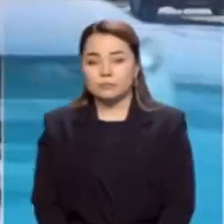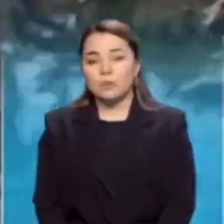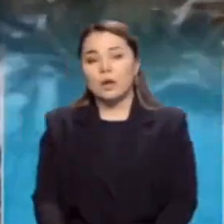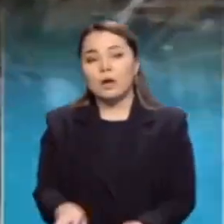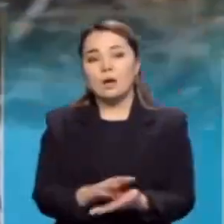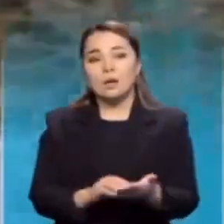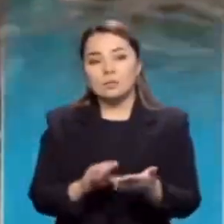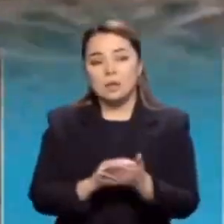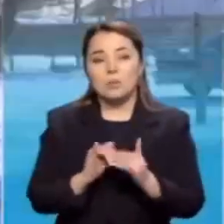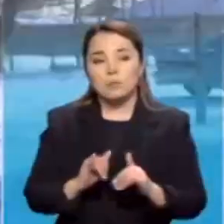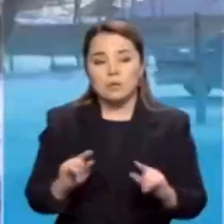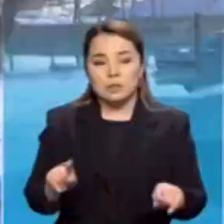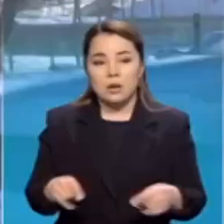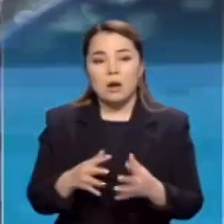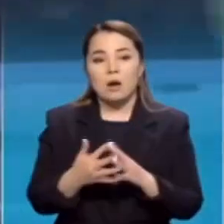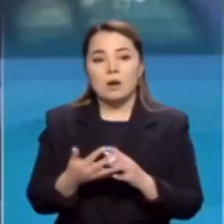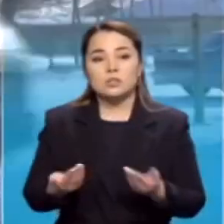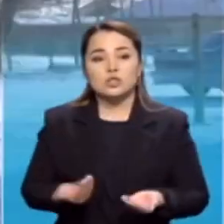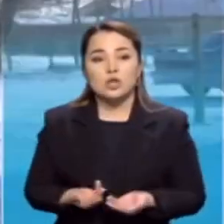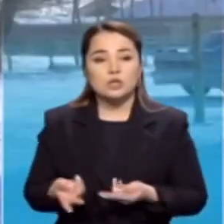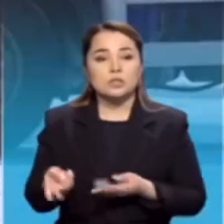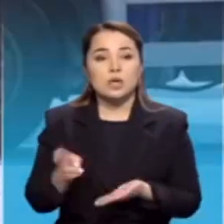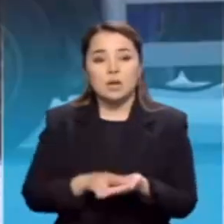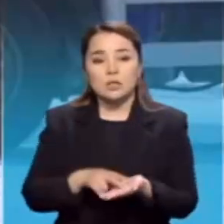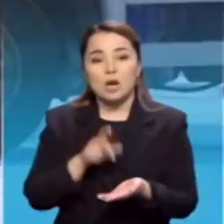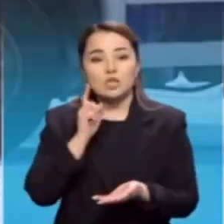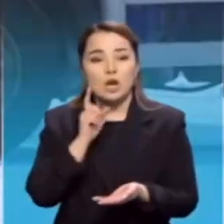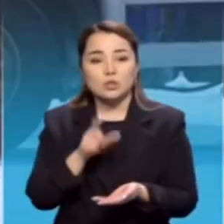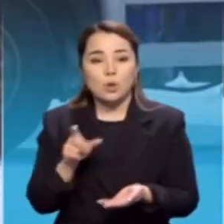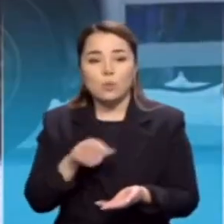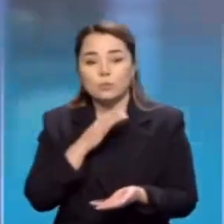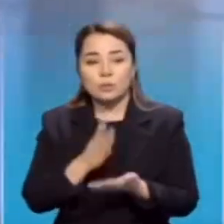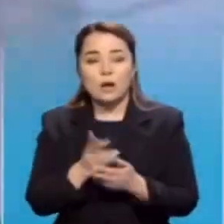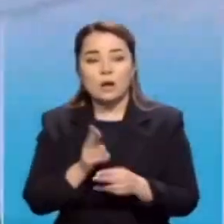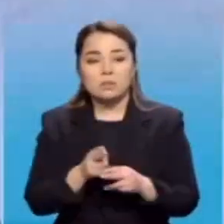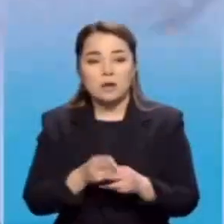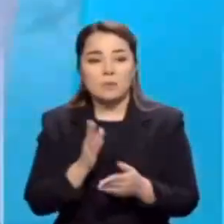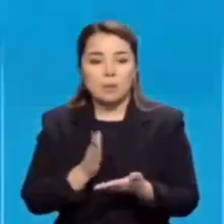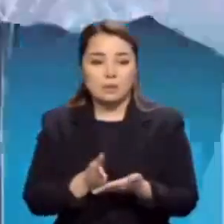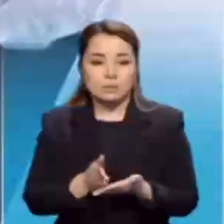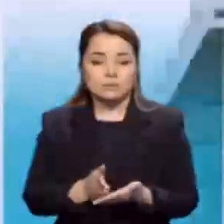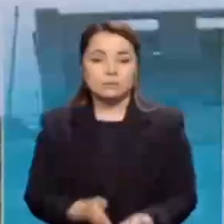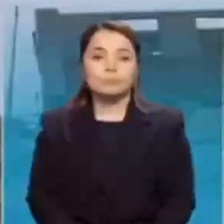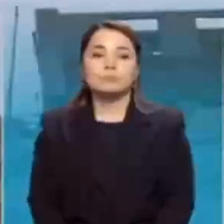Қайта түлеген Тарбағатай ауылға келгісі келетін жастар көп, алайда кедергі бар.